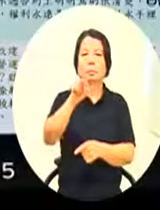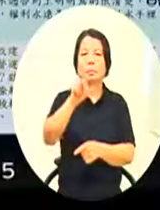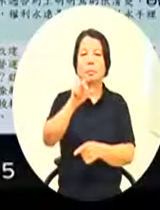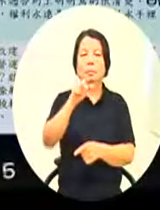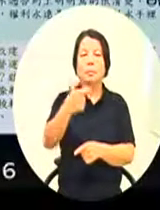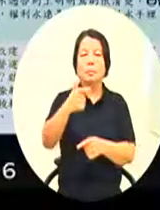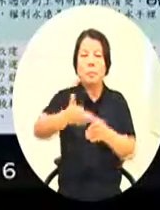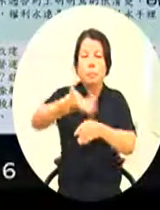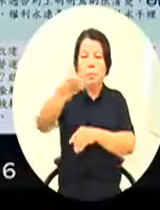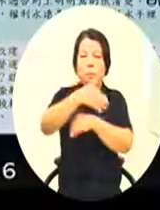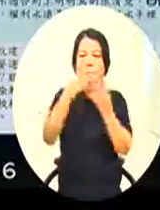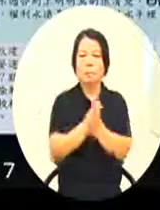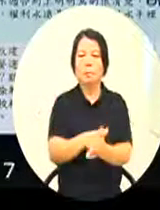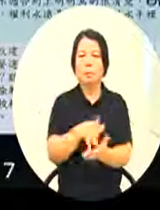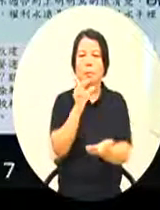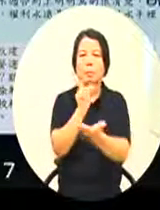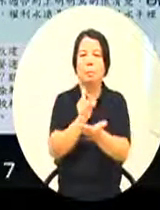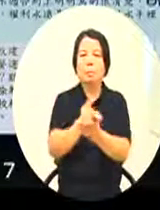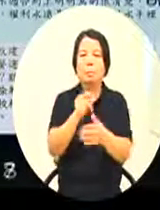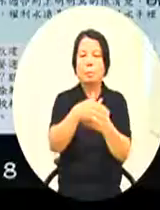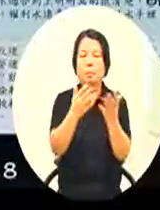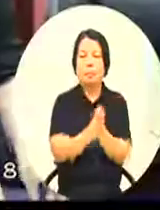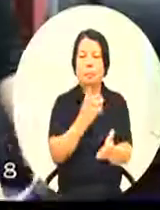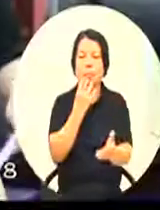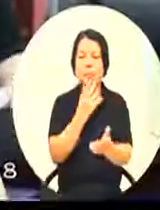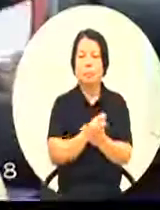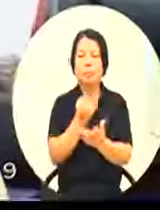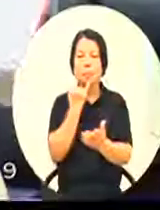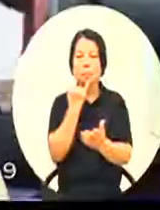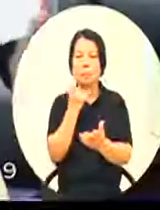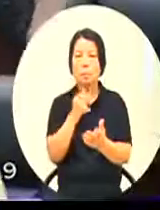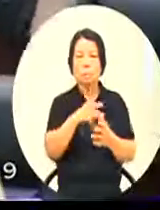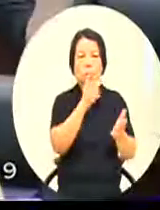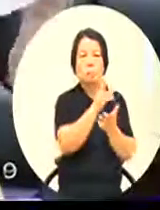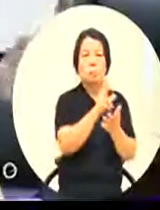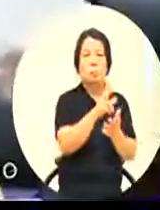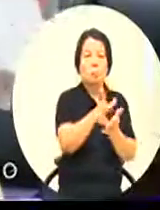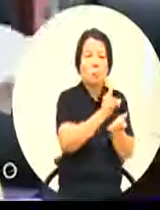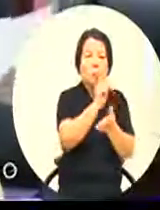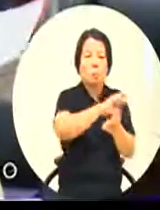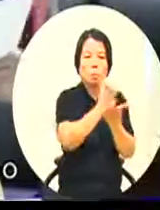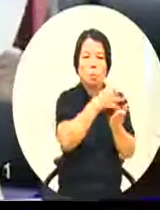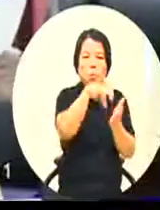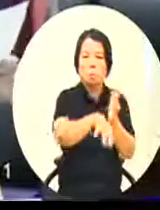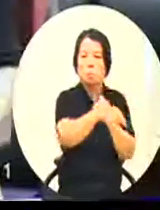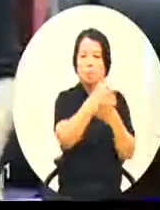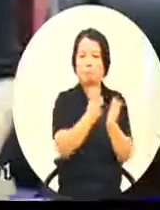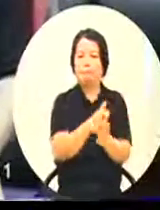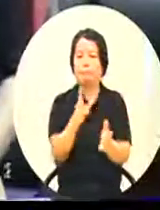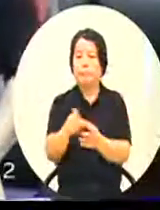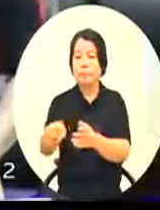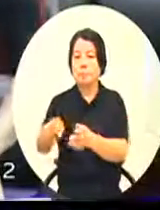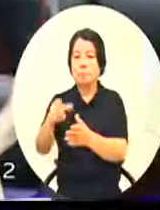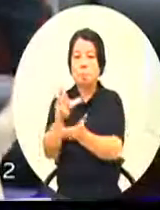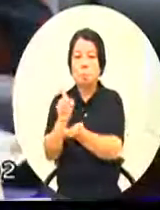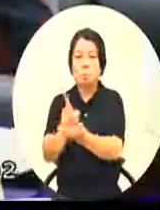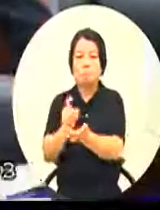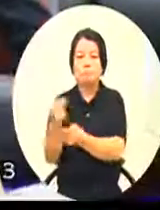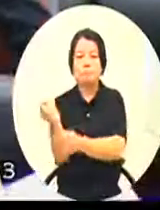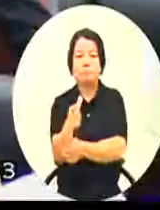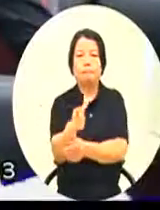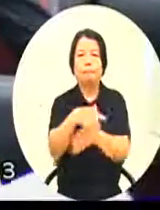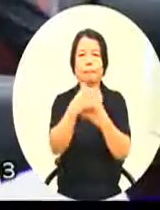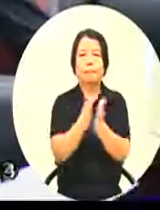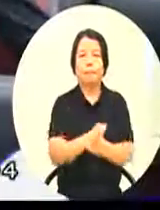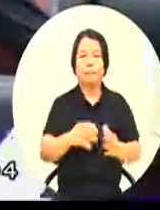一个馆舍的借书量有达到76%的？还有未来的图书的形式是不是就是用馆舍的